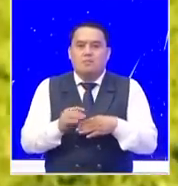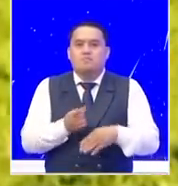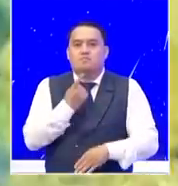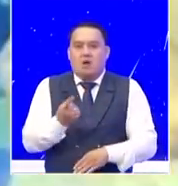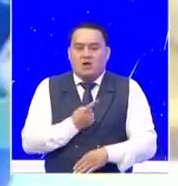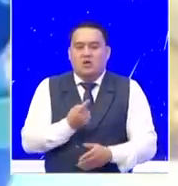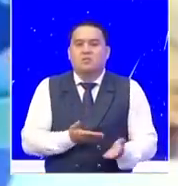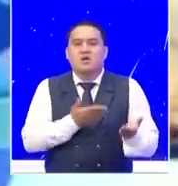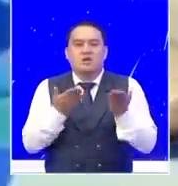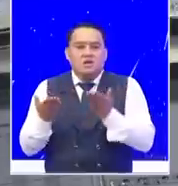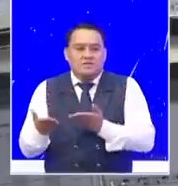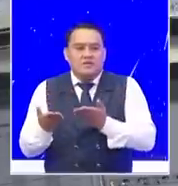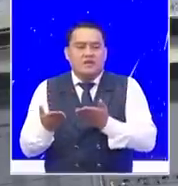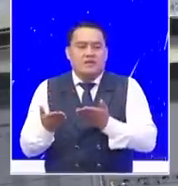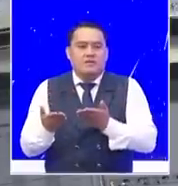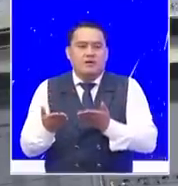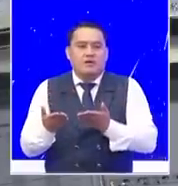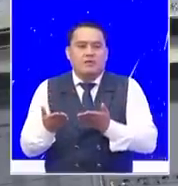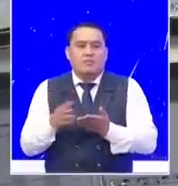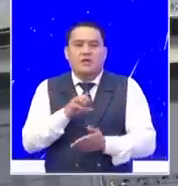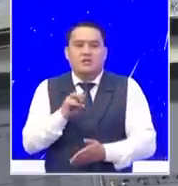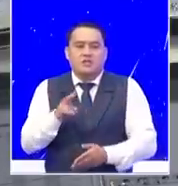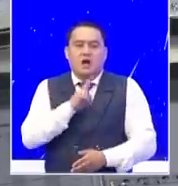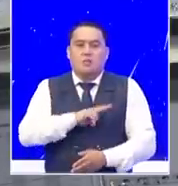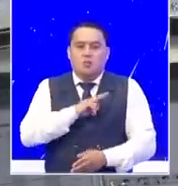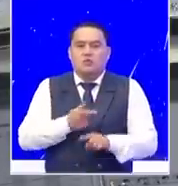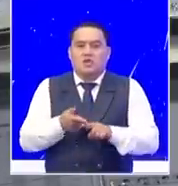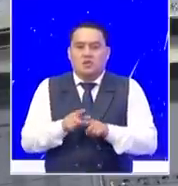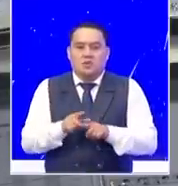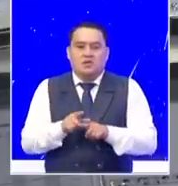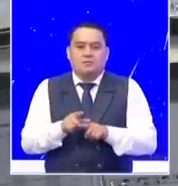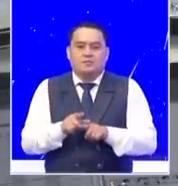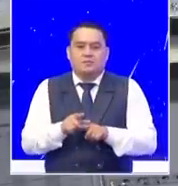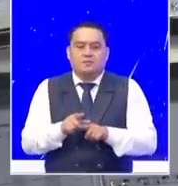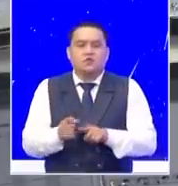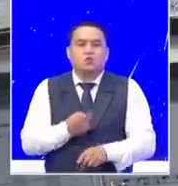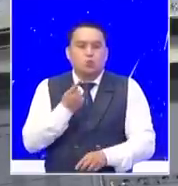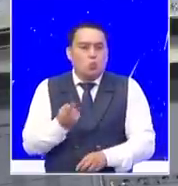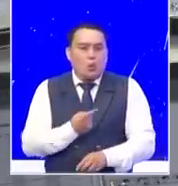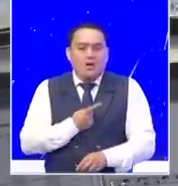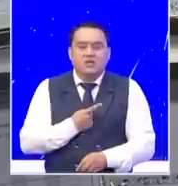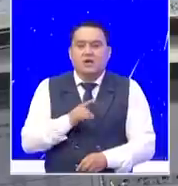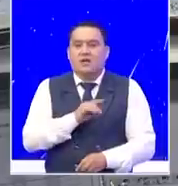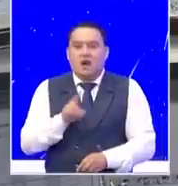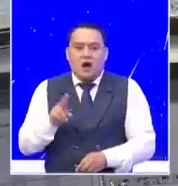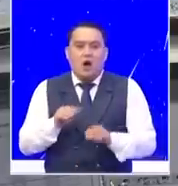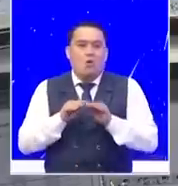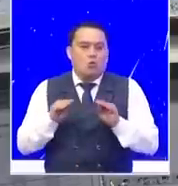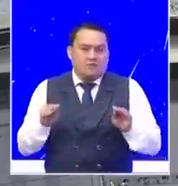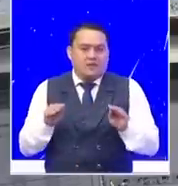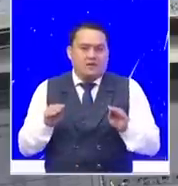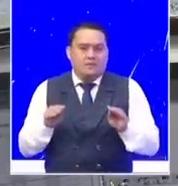мастер-классов, приглашения корифеев. Бисен Абаевич, работая с этими маститыми журналистами на республиканском